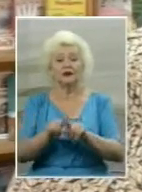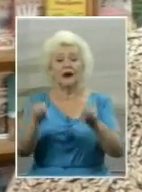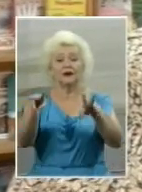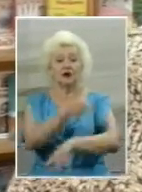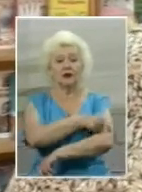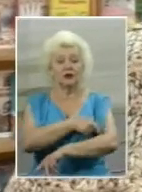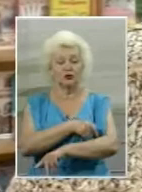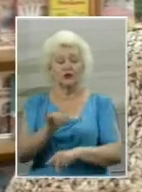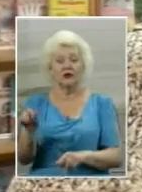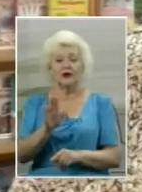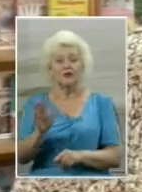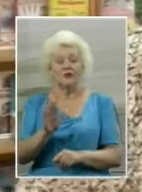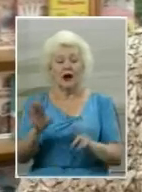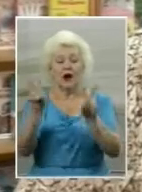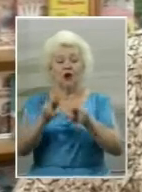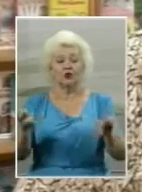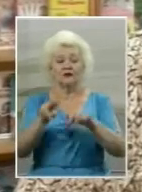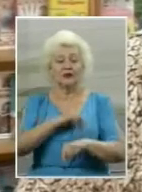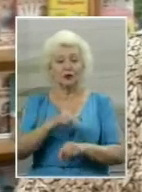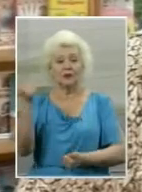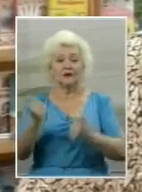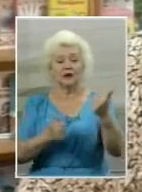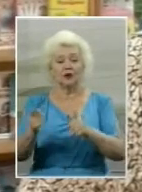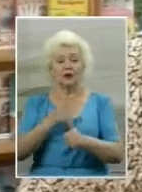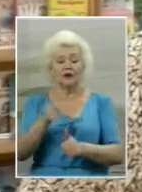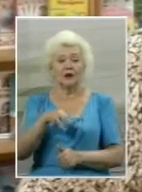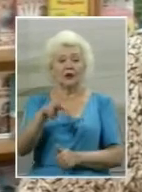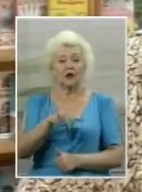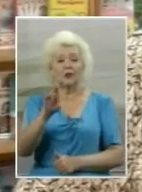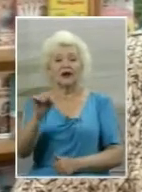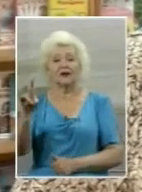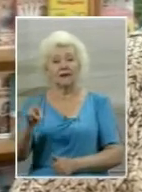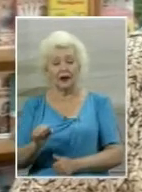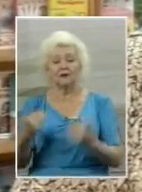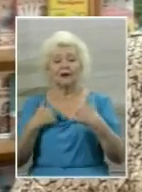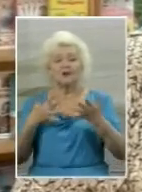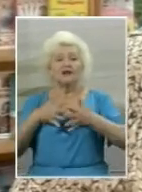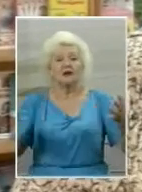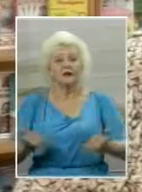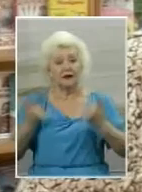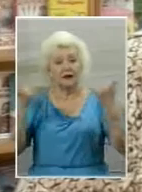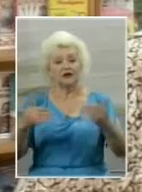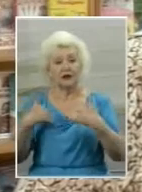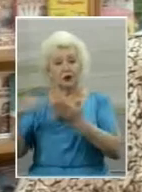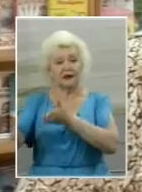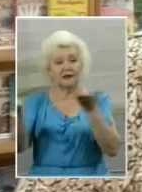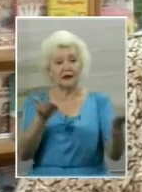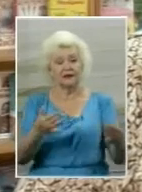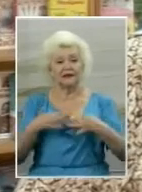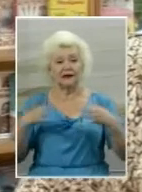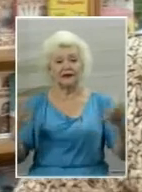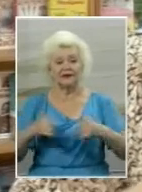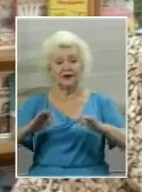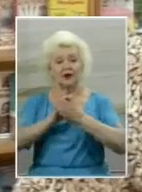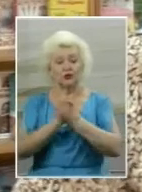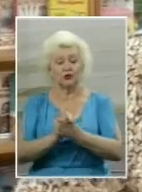в розгляді робіт на конкурс імені Миколи Братана. І для мене велика честь, що мене запросили сьогодні на свято друзів і